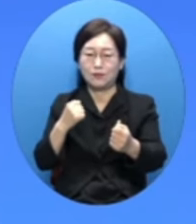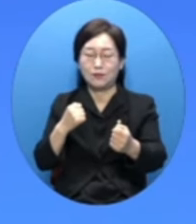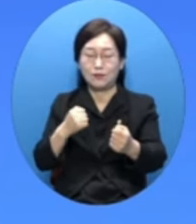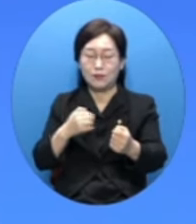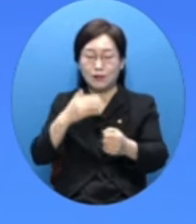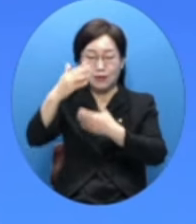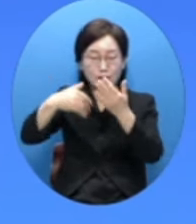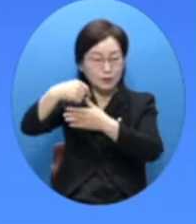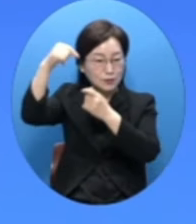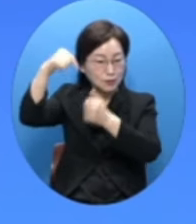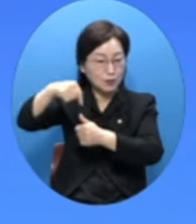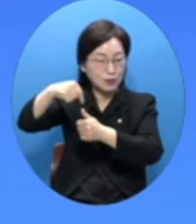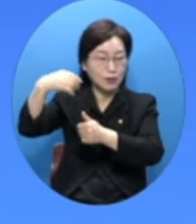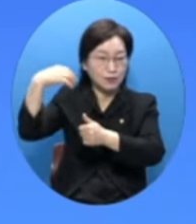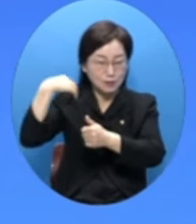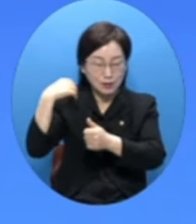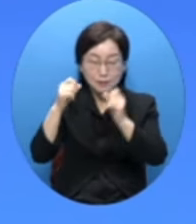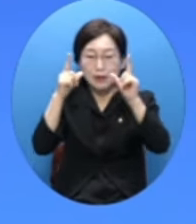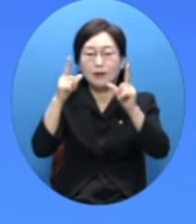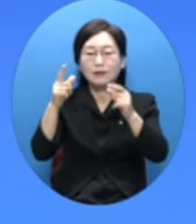사명을 깨닫고 간 길이기 때문에 너무나